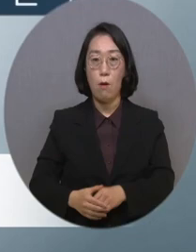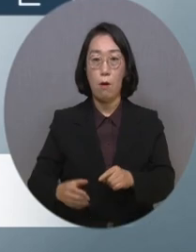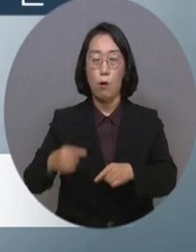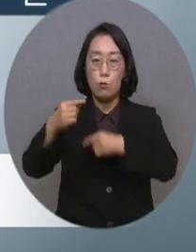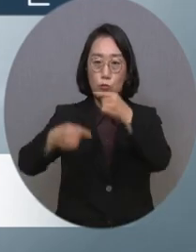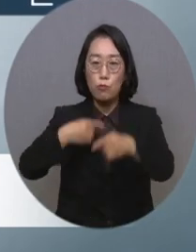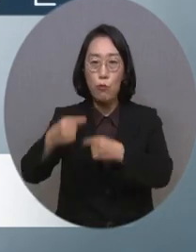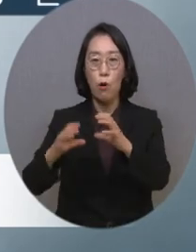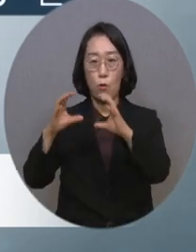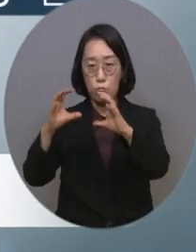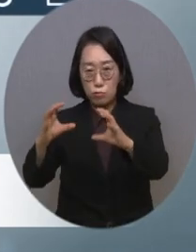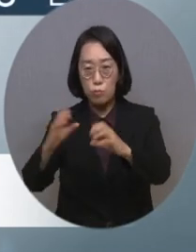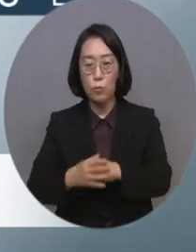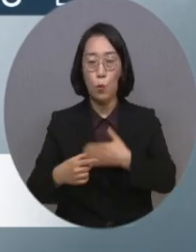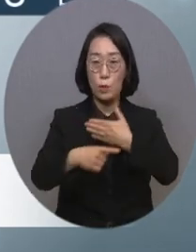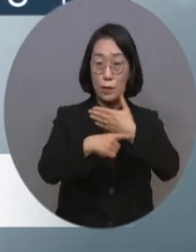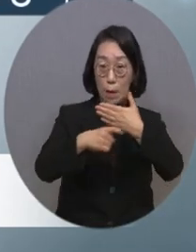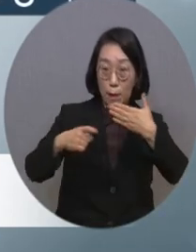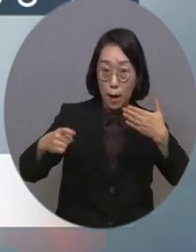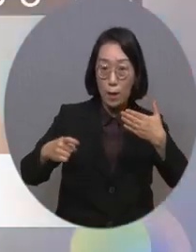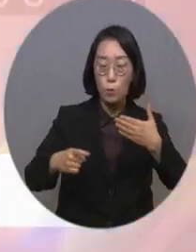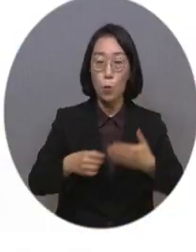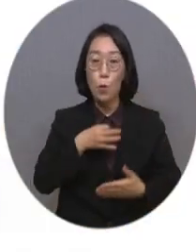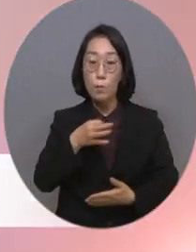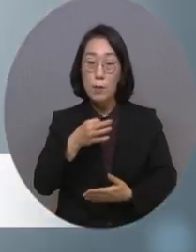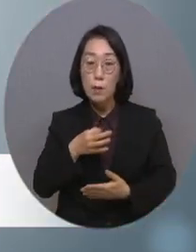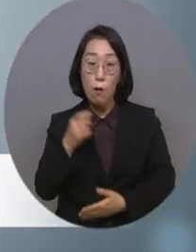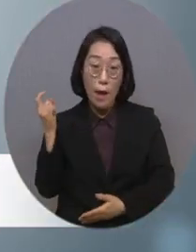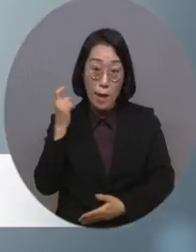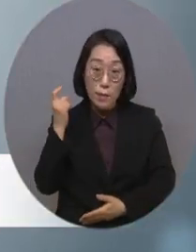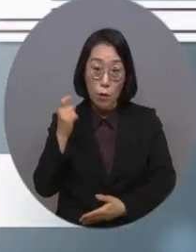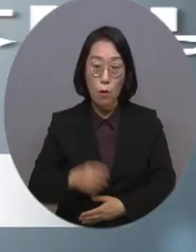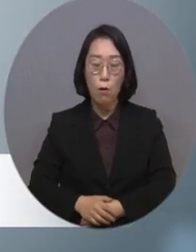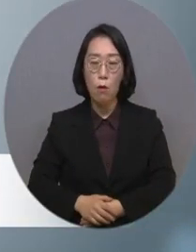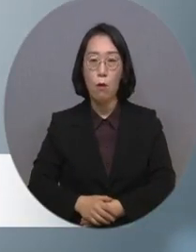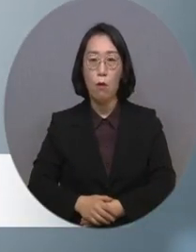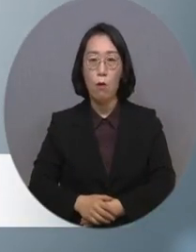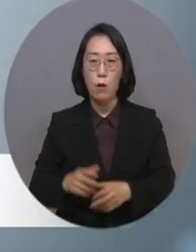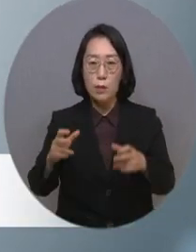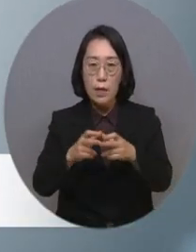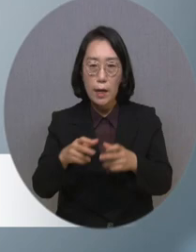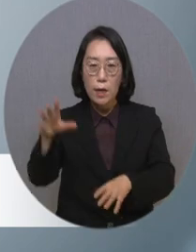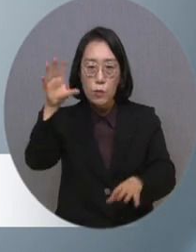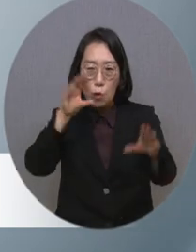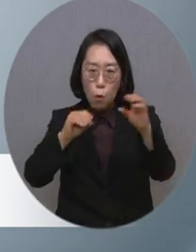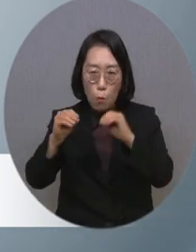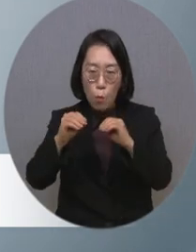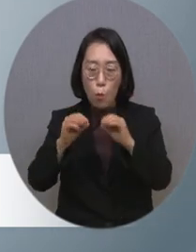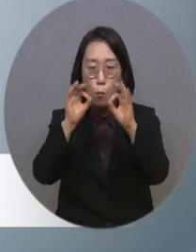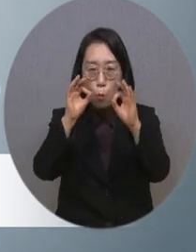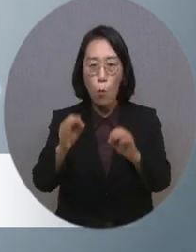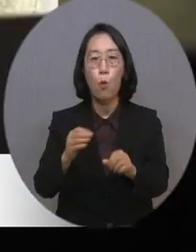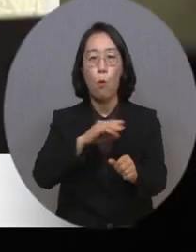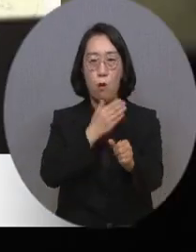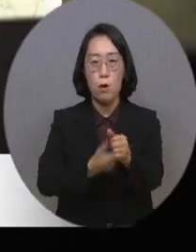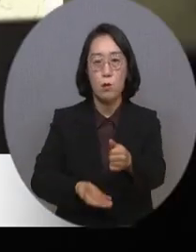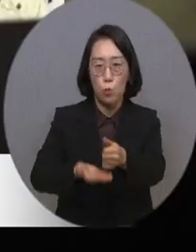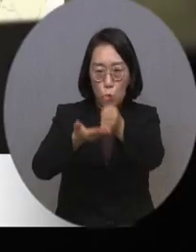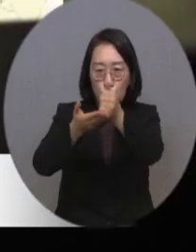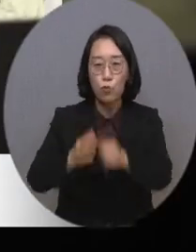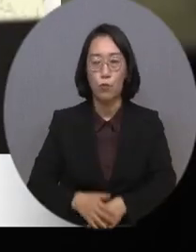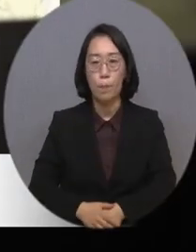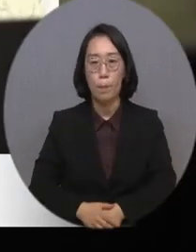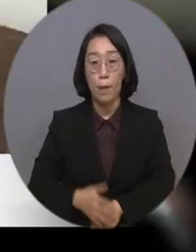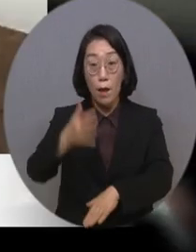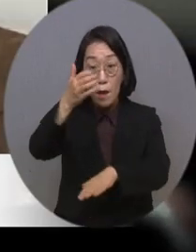수와 자막은 물론 화면에서 방송을 통해 장애인의 방송 정보 접근권에 노력하고 있습니다 이번